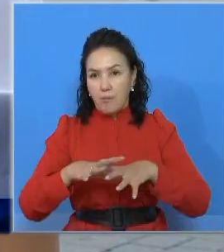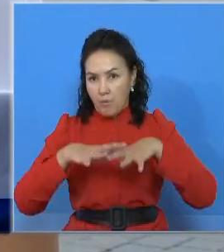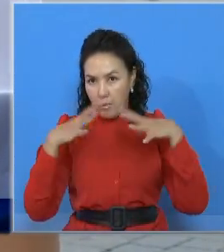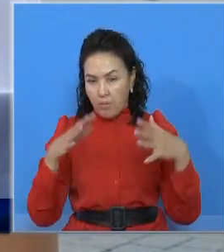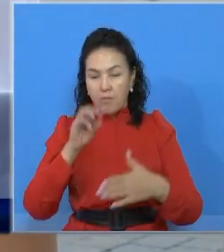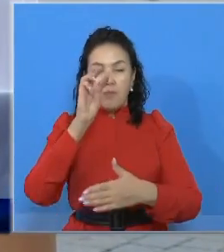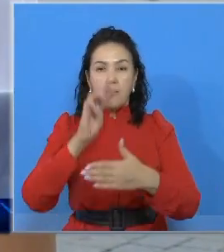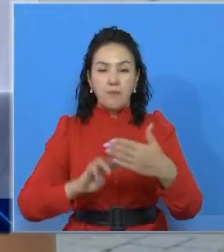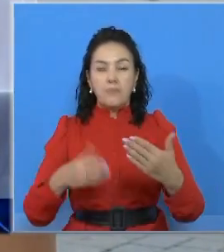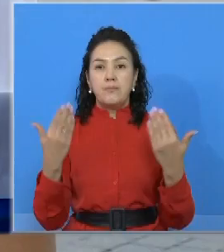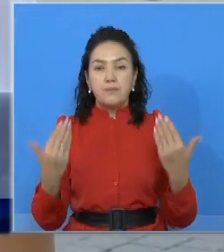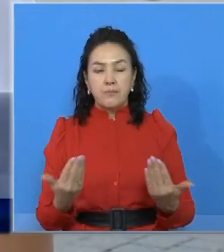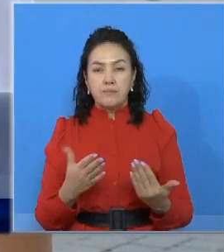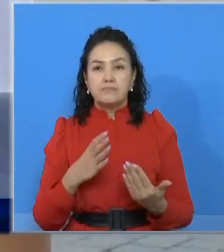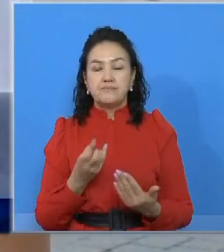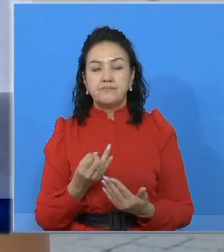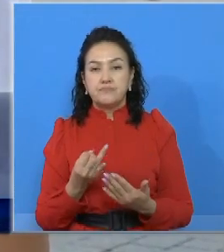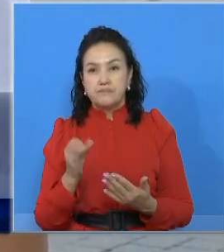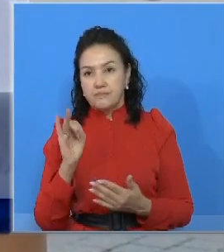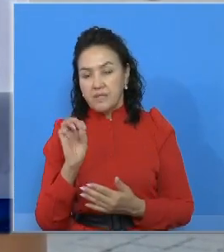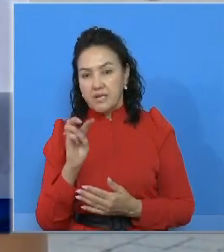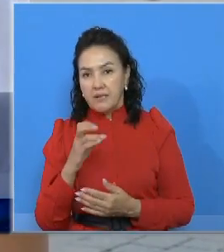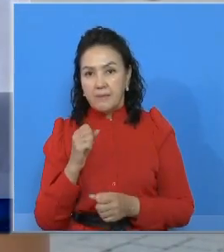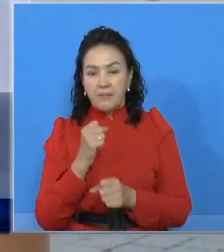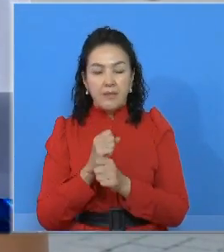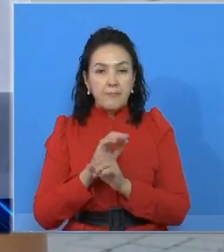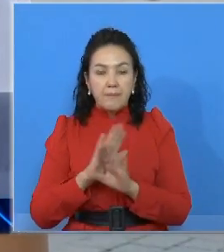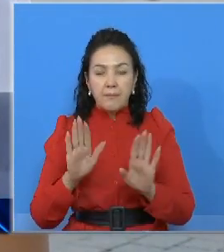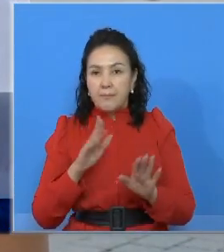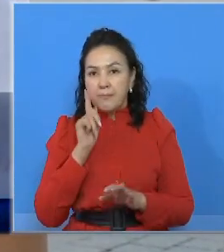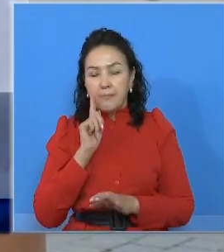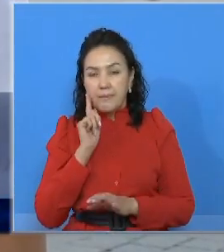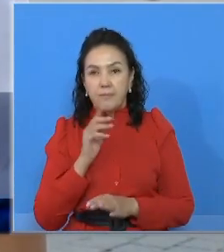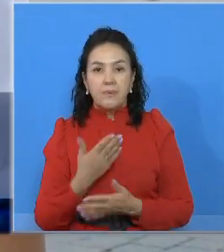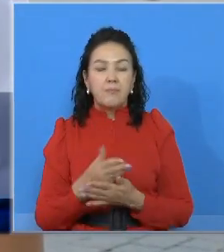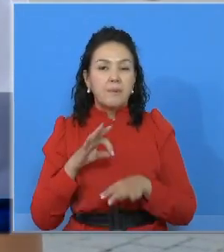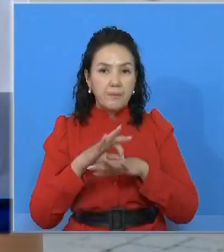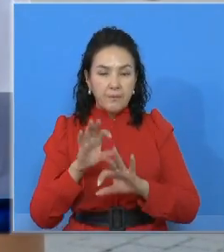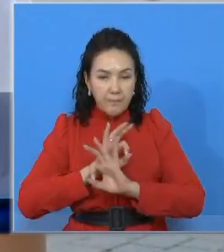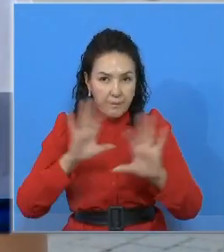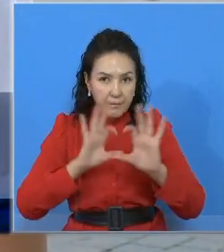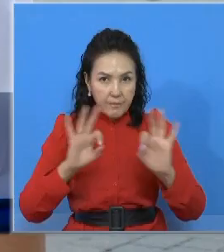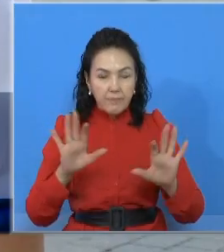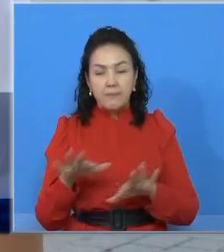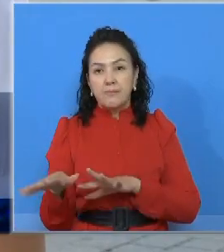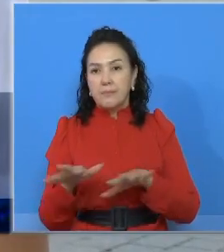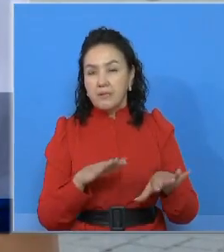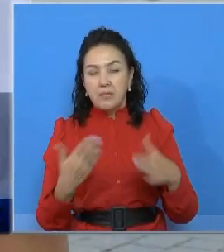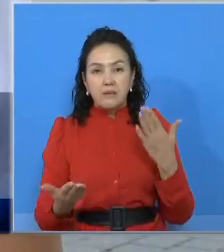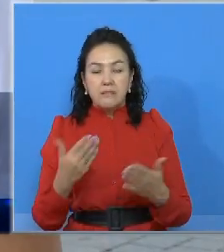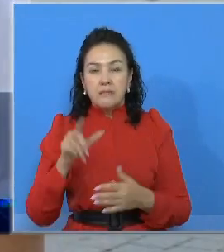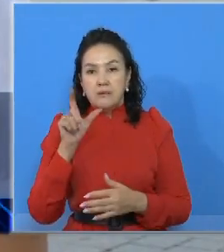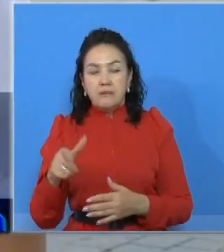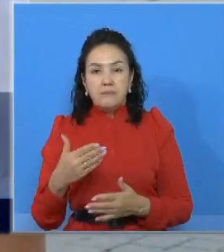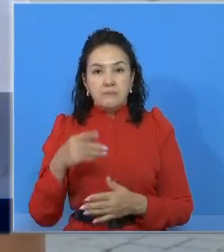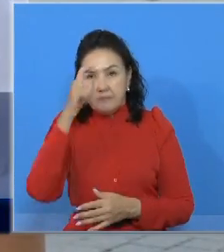штрафы, но мы сейчас эти меры не принимаем, пока мы проводим разъяснительные меры. А если вот человек